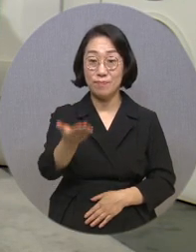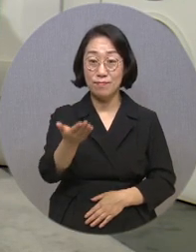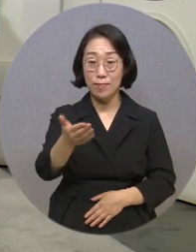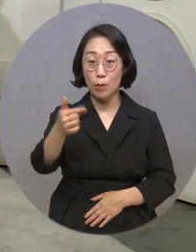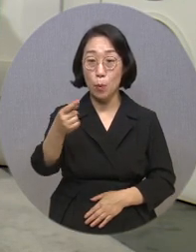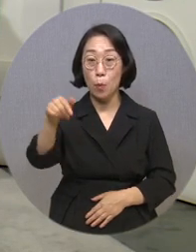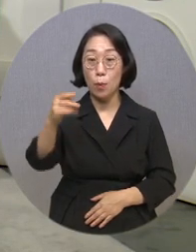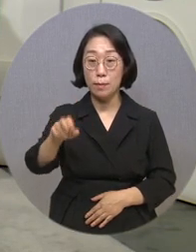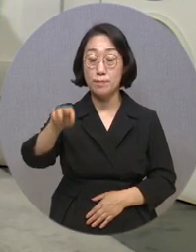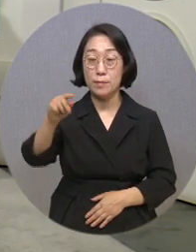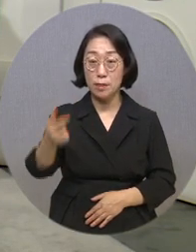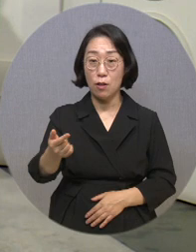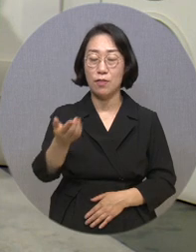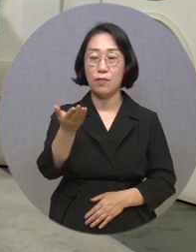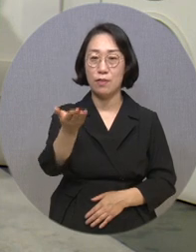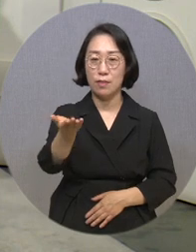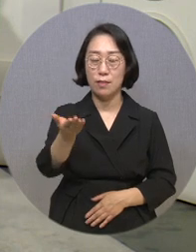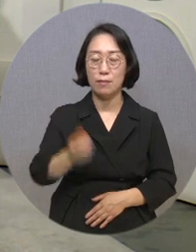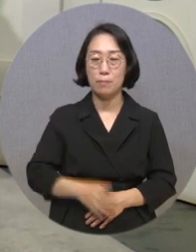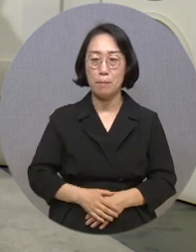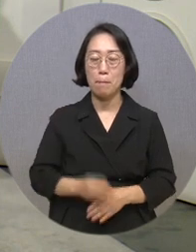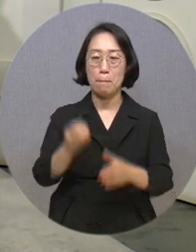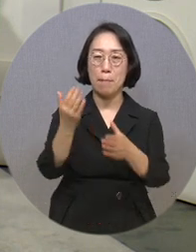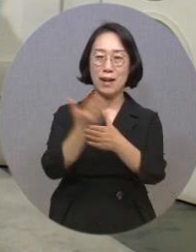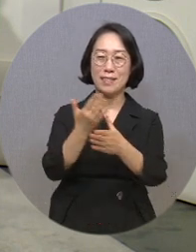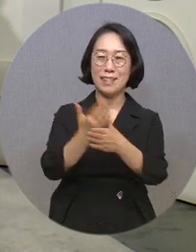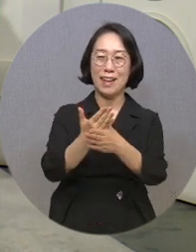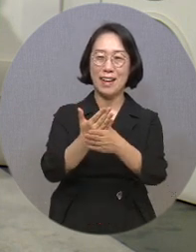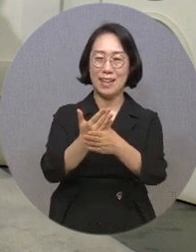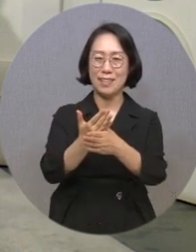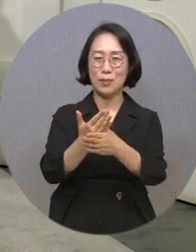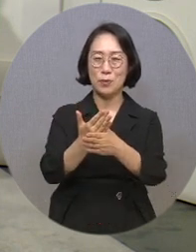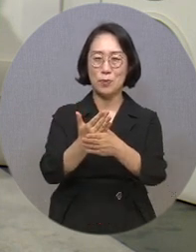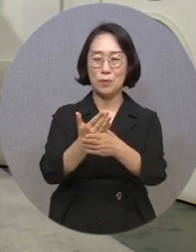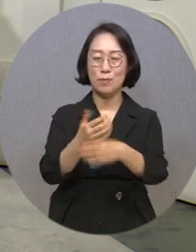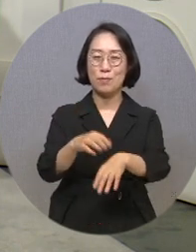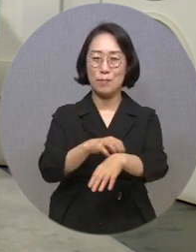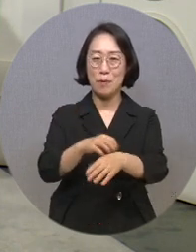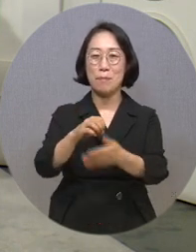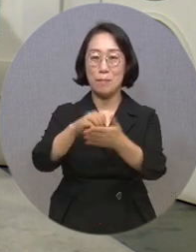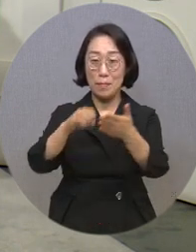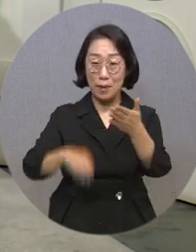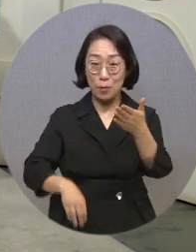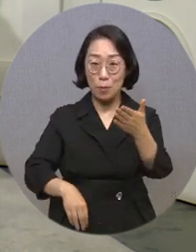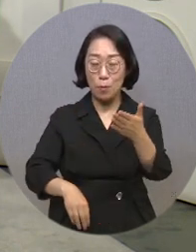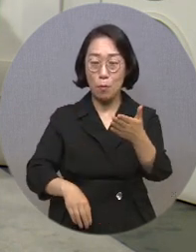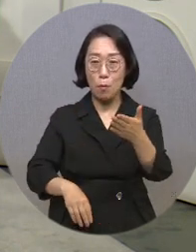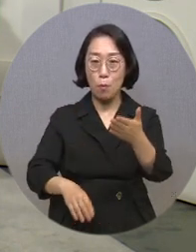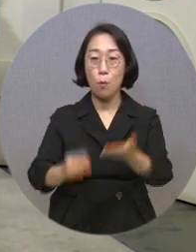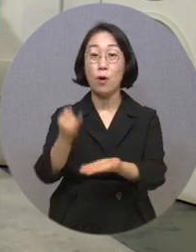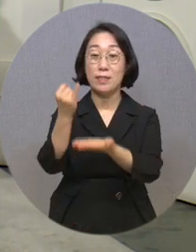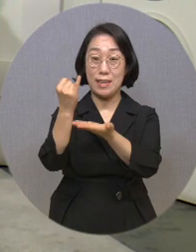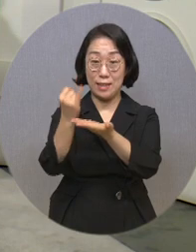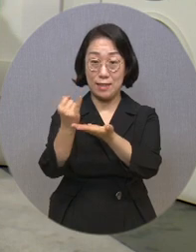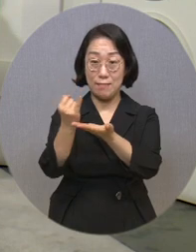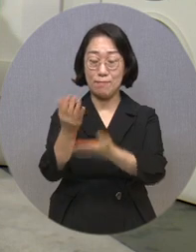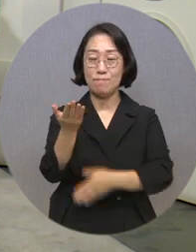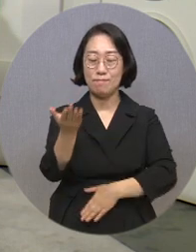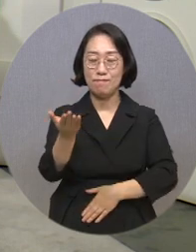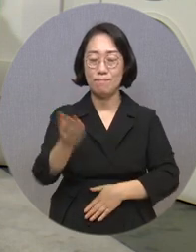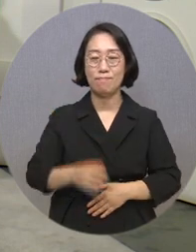노금선 박사 하니까 좀 이상한데, 네, 그냥 원장이라고 하죠. 네. 노금선